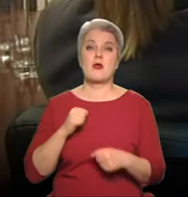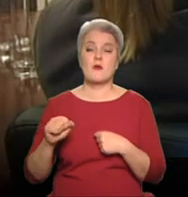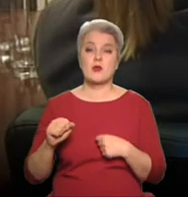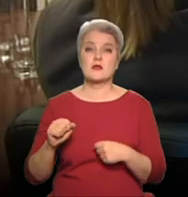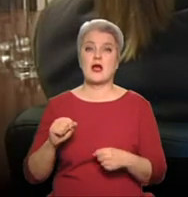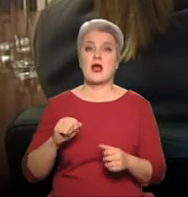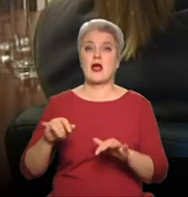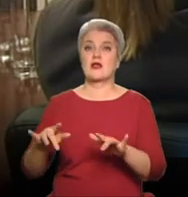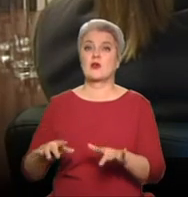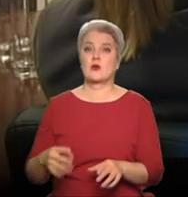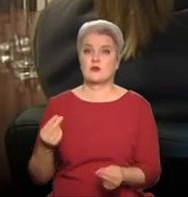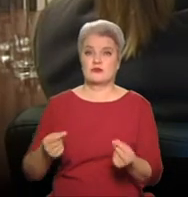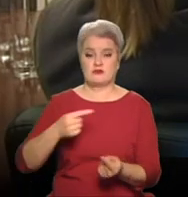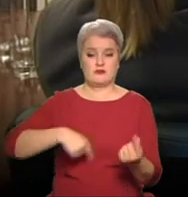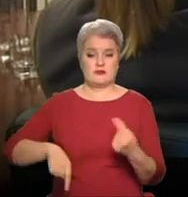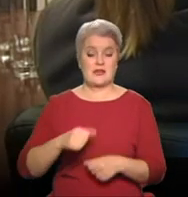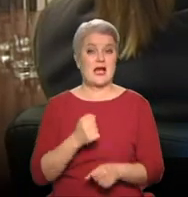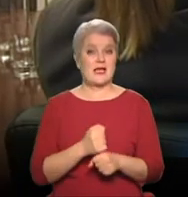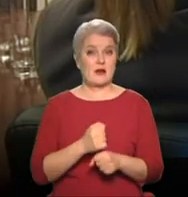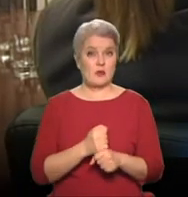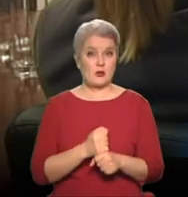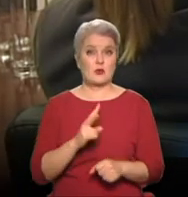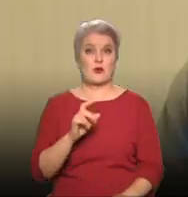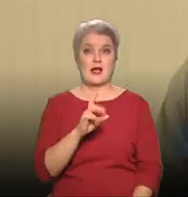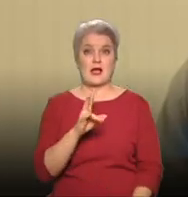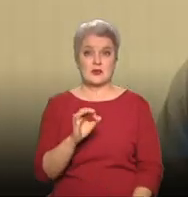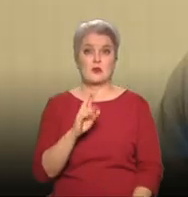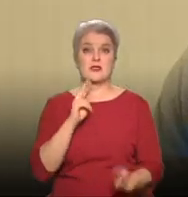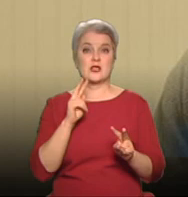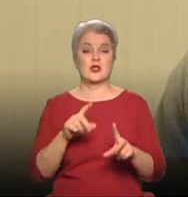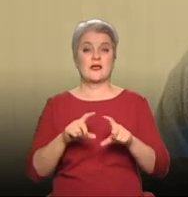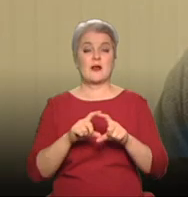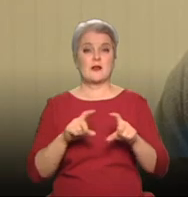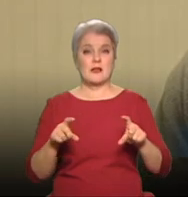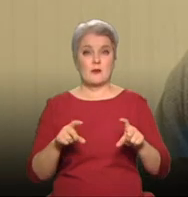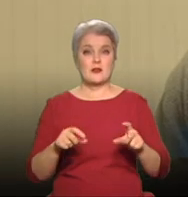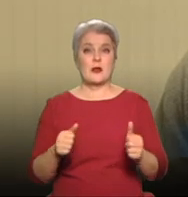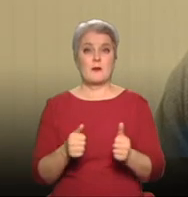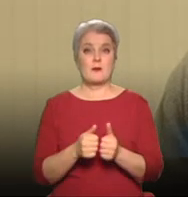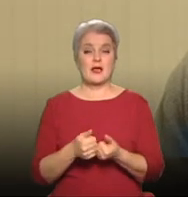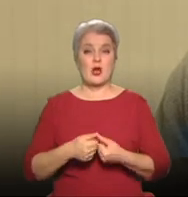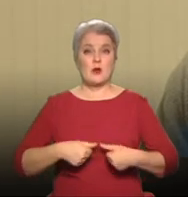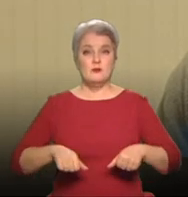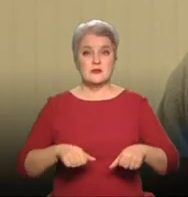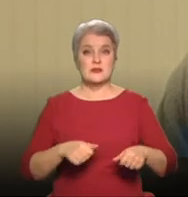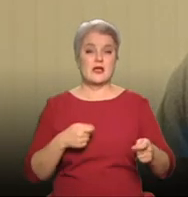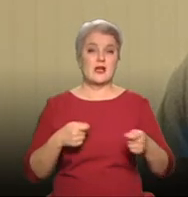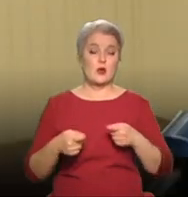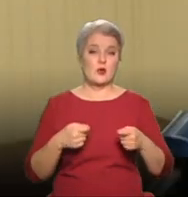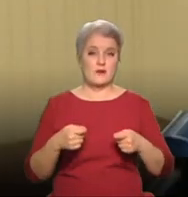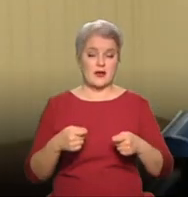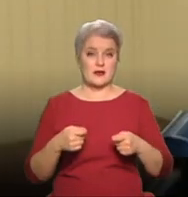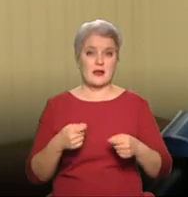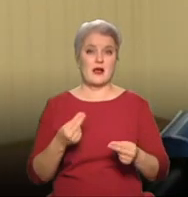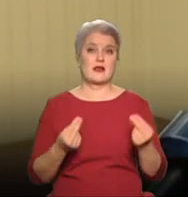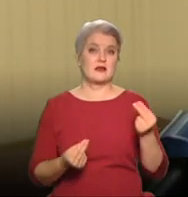За роботою казино стежитиме департамент з нагляду при комісії з регулювання азартних ігор. У порушників ліцензію забиратимуть.